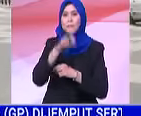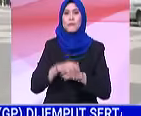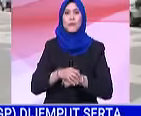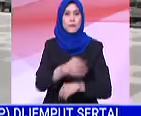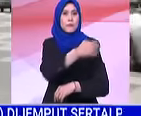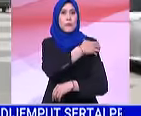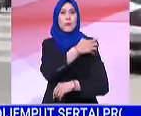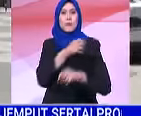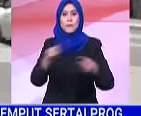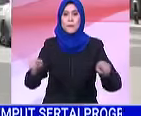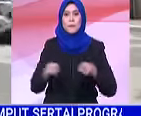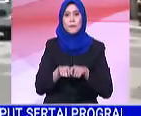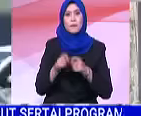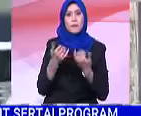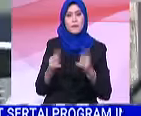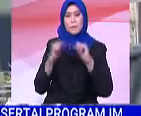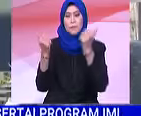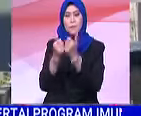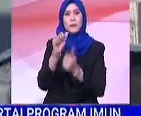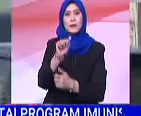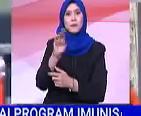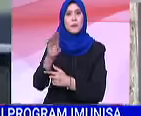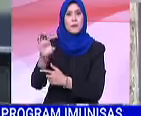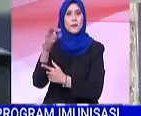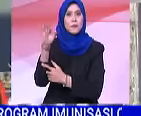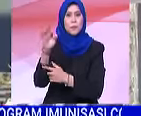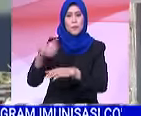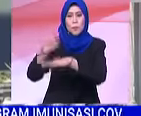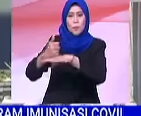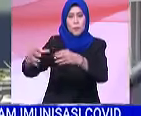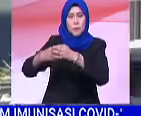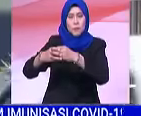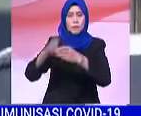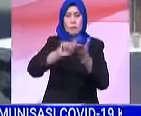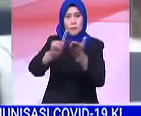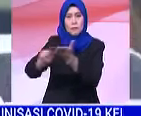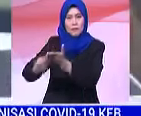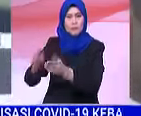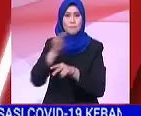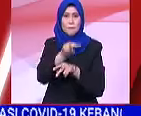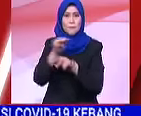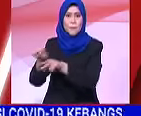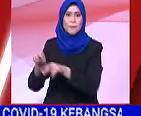komuniti setempat, Ejen Basmi COVID-19 ABC-19 ditubuhkan.